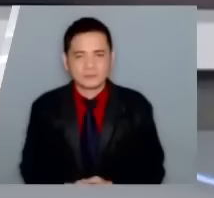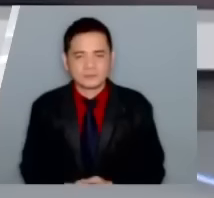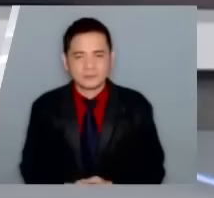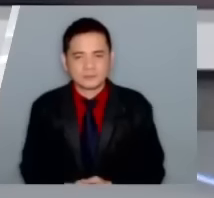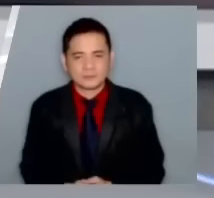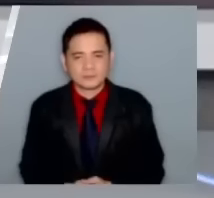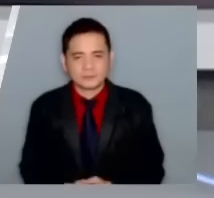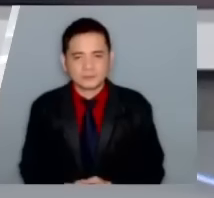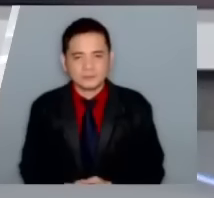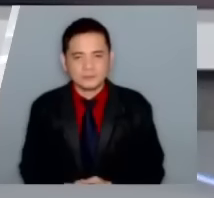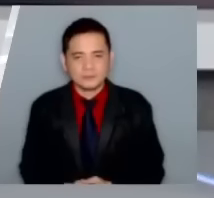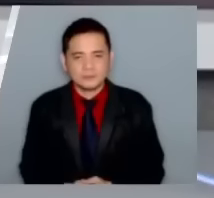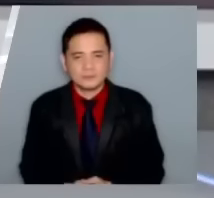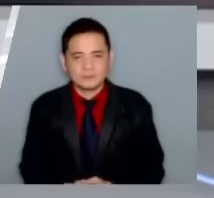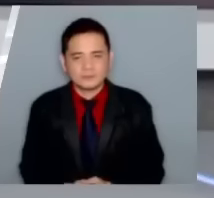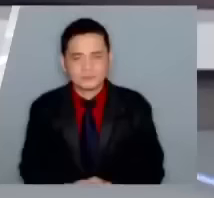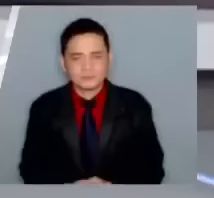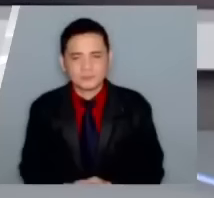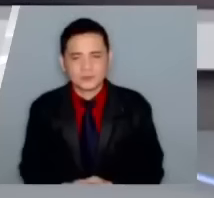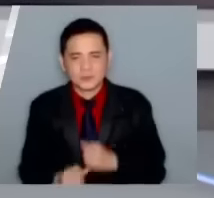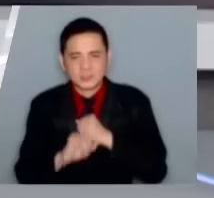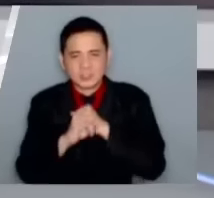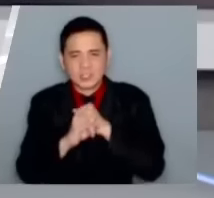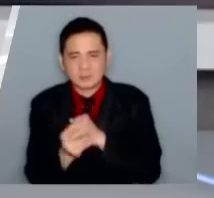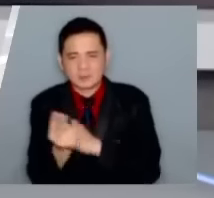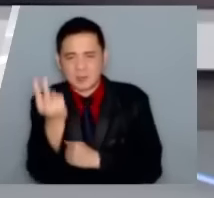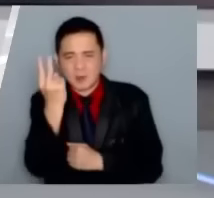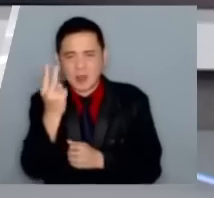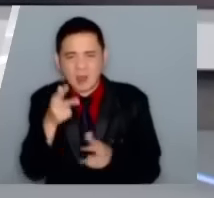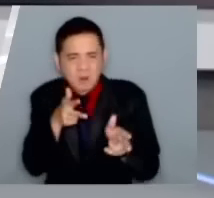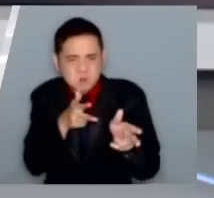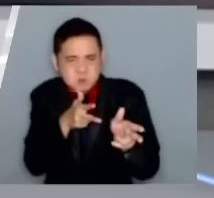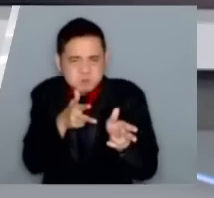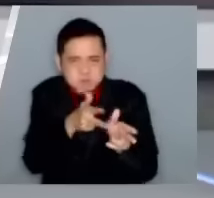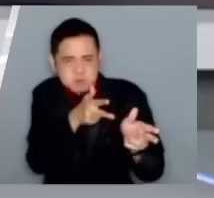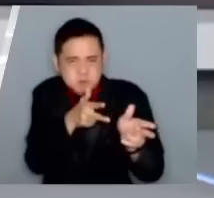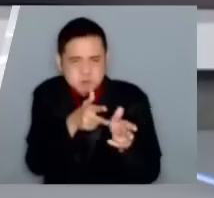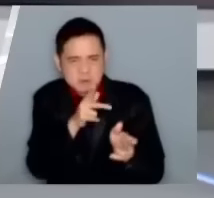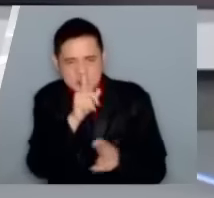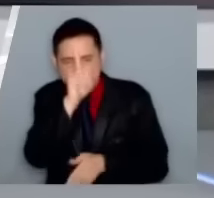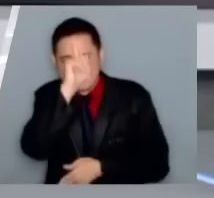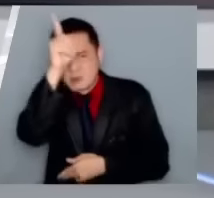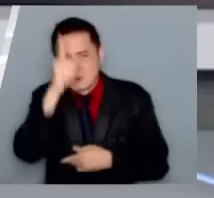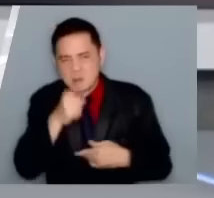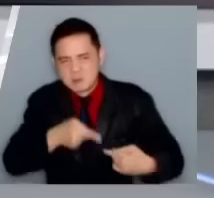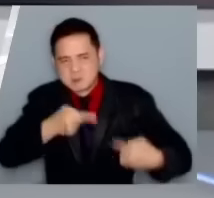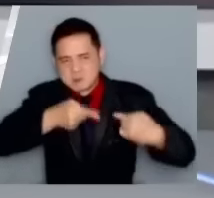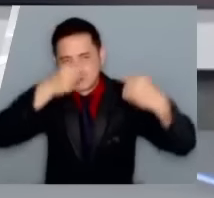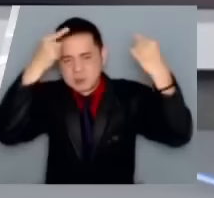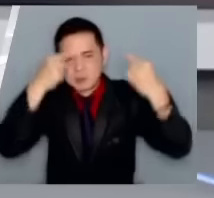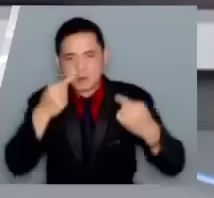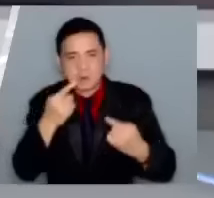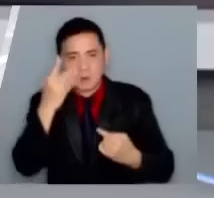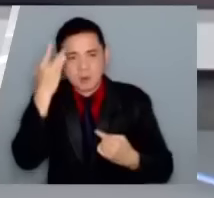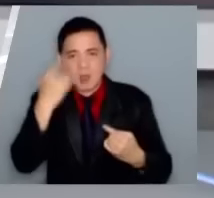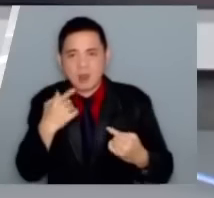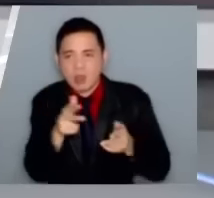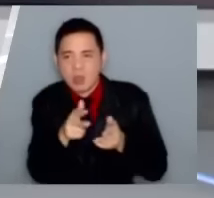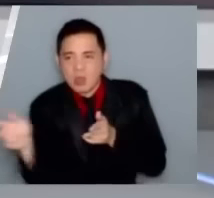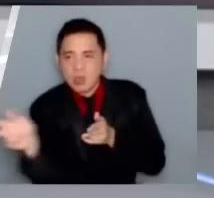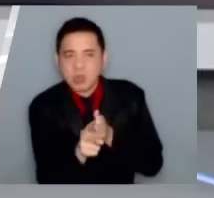Pang-overtake, yan daw ang ugat ng nahulikam na away kalsada sa Caloocan. Pinagpapaliwanag na ang dalawang jeepney driver na posible hindi lang makasuhan,